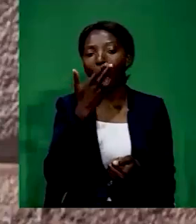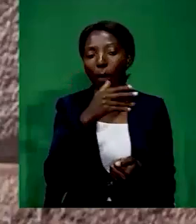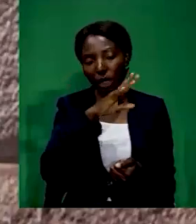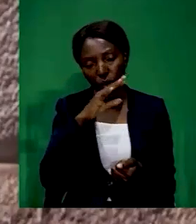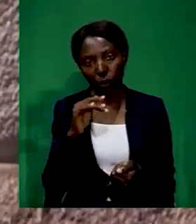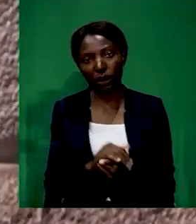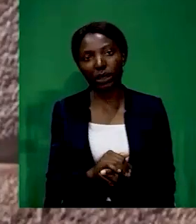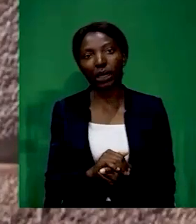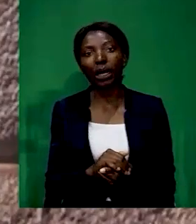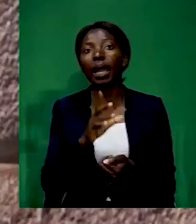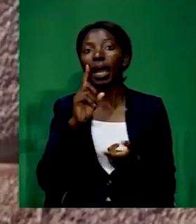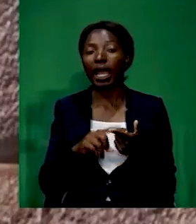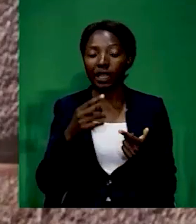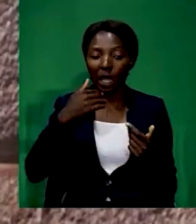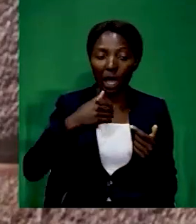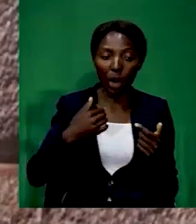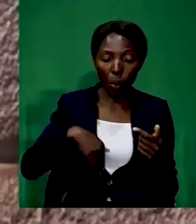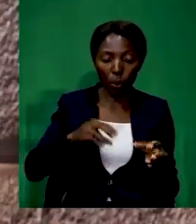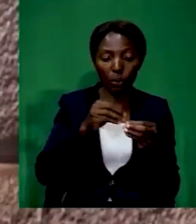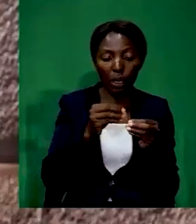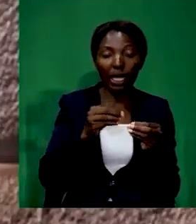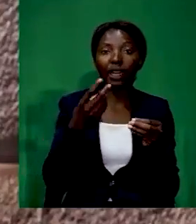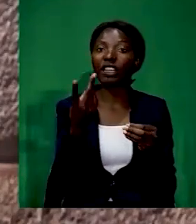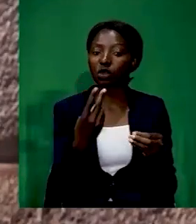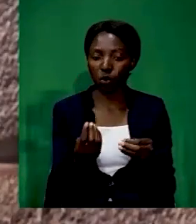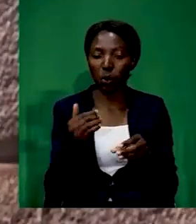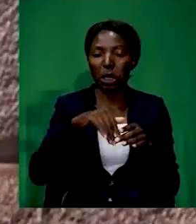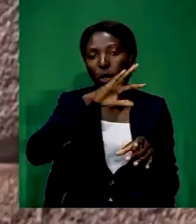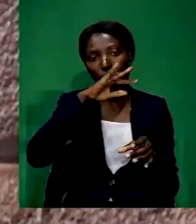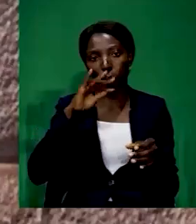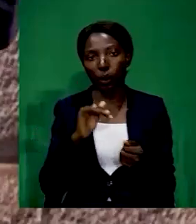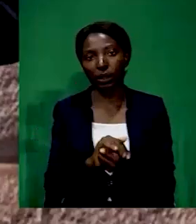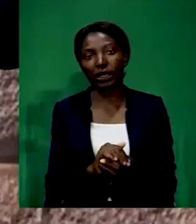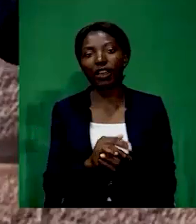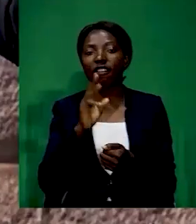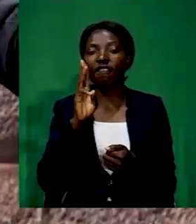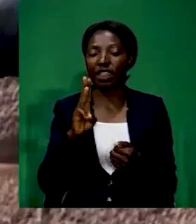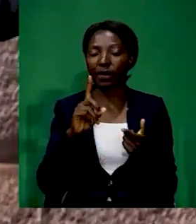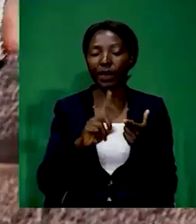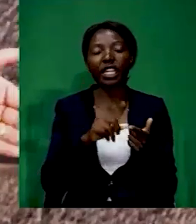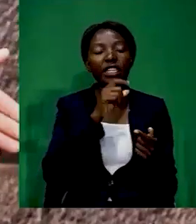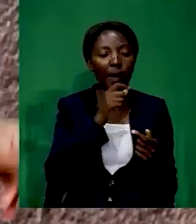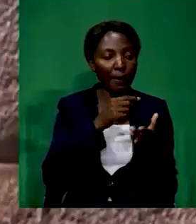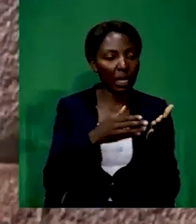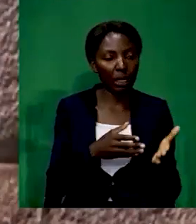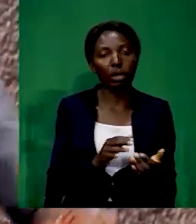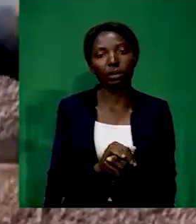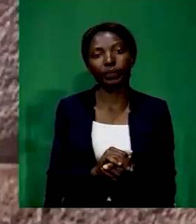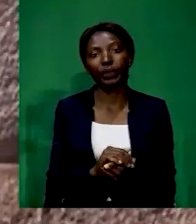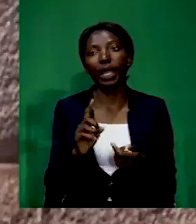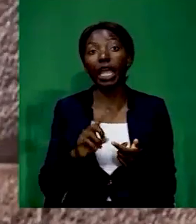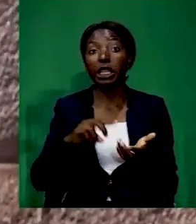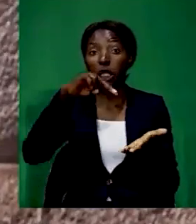yacho kunonzi vakapinda muvose vari vaviri Filipo nemuranda